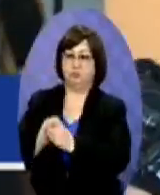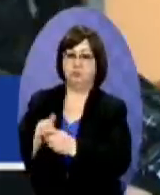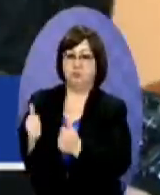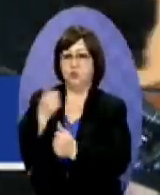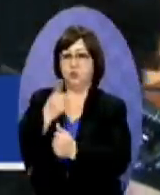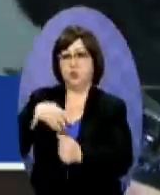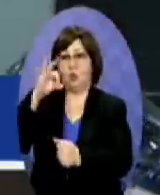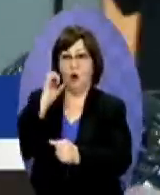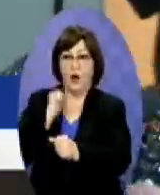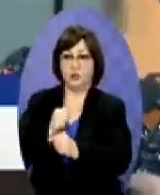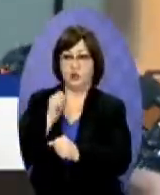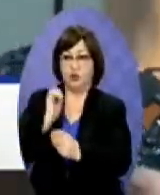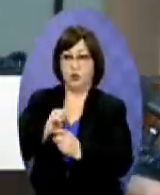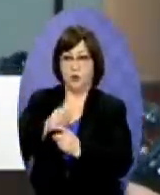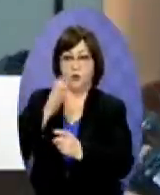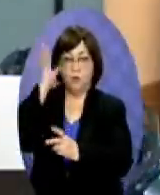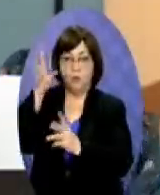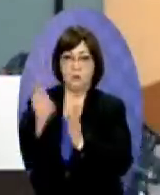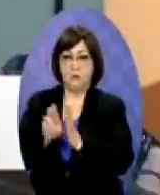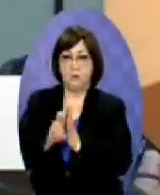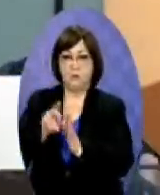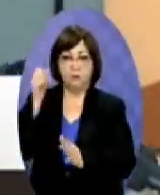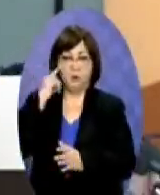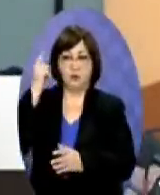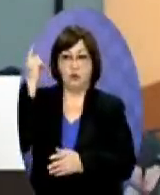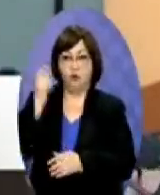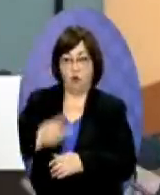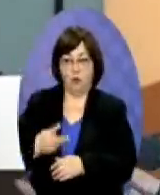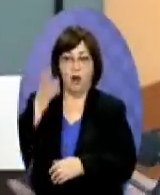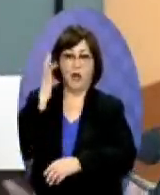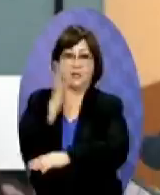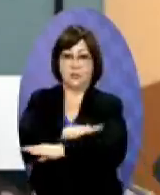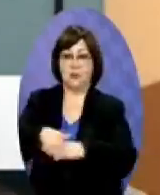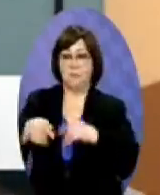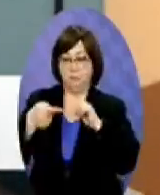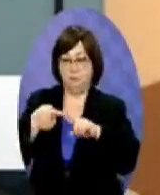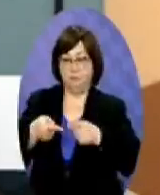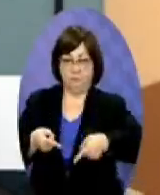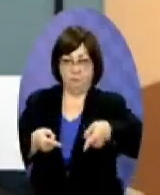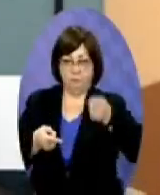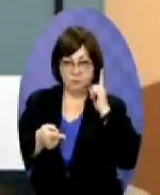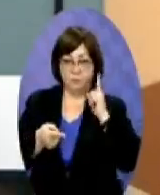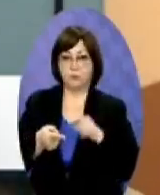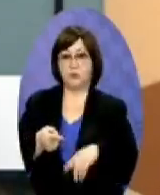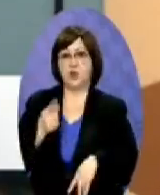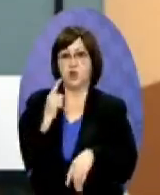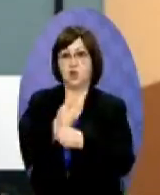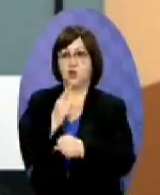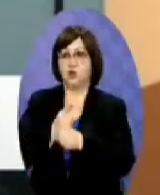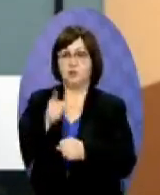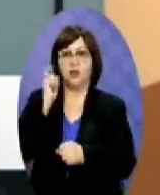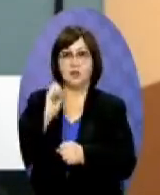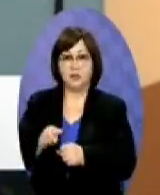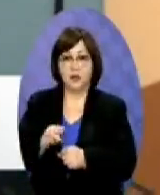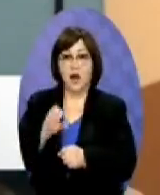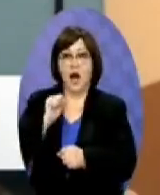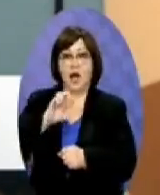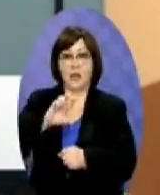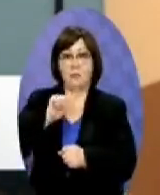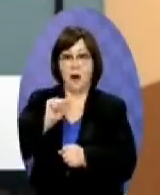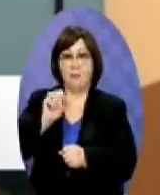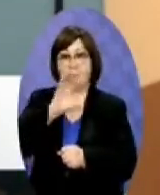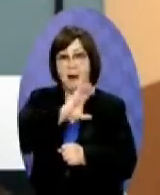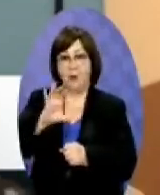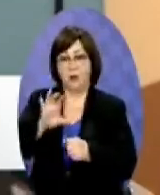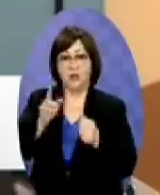байртай болох бол боломжтой бий гэж бодож байгаа. Хоёр одоо арга зам байна. За нэгдүгээр арга зам нь бол хөдөлмөр эхлэлтийн албадаар жуулчлуулан ажлын